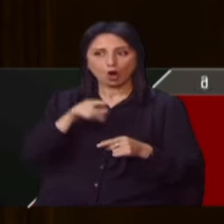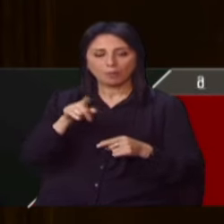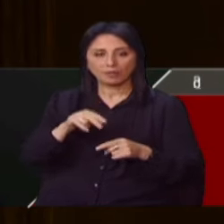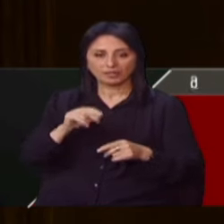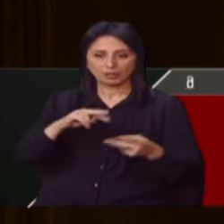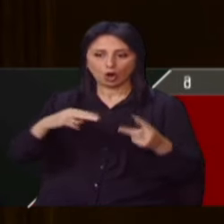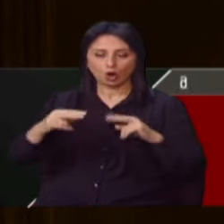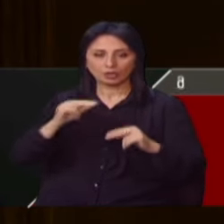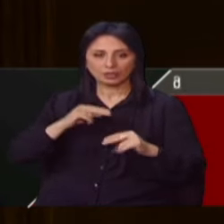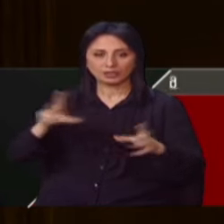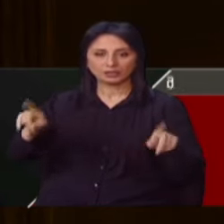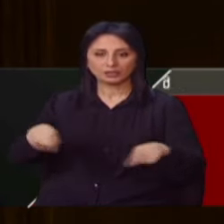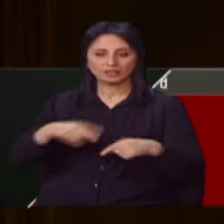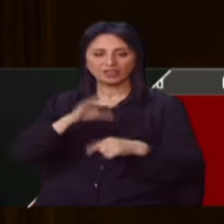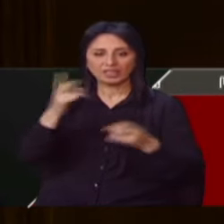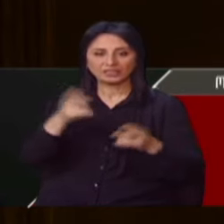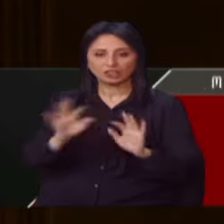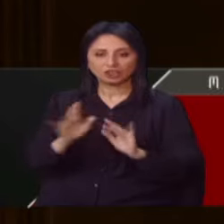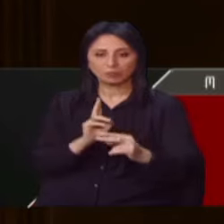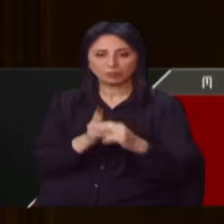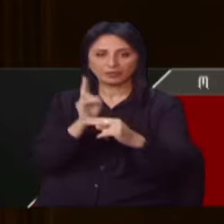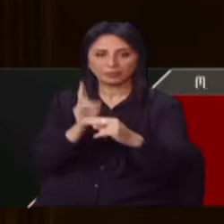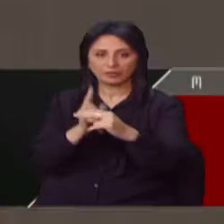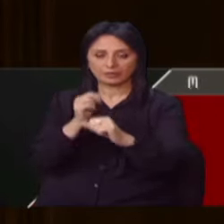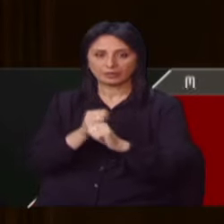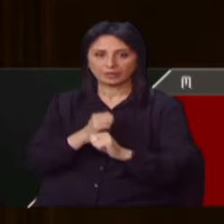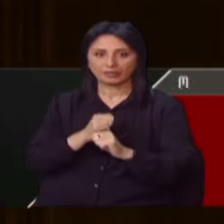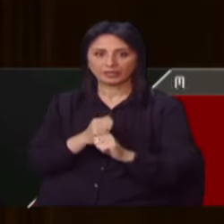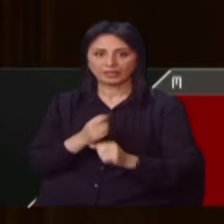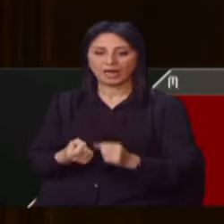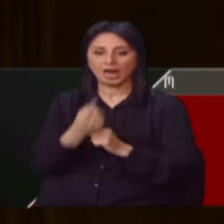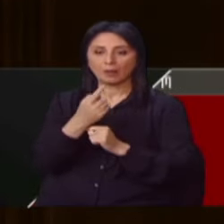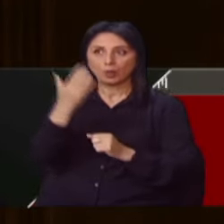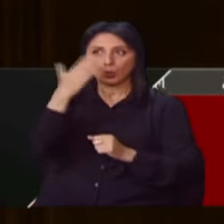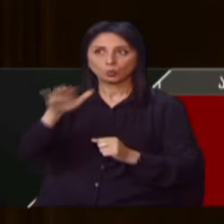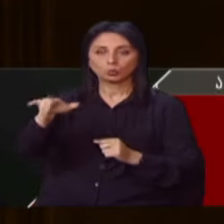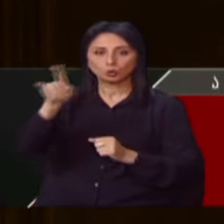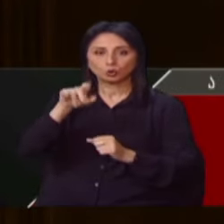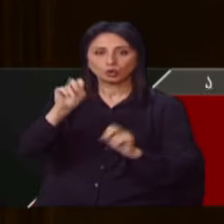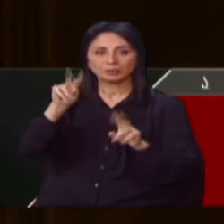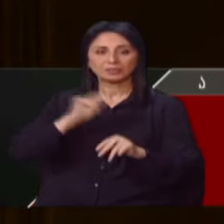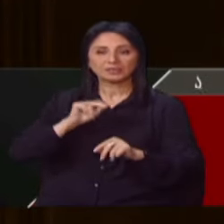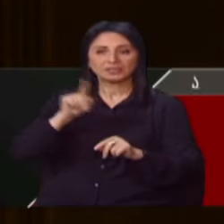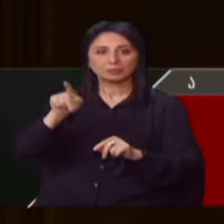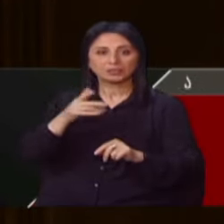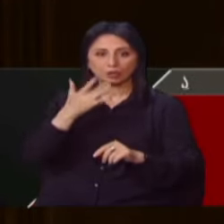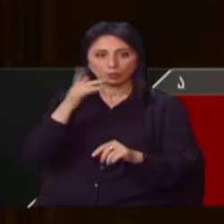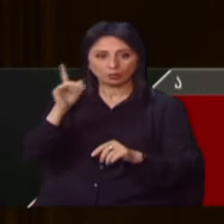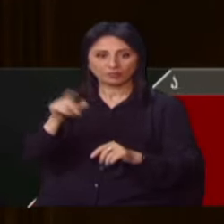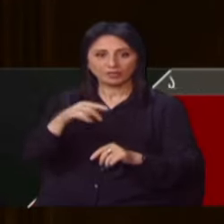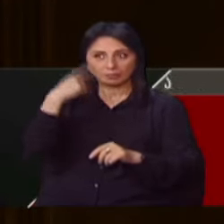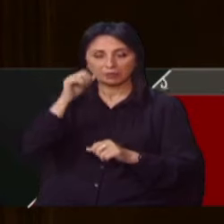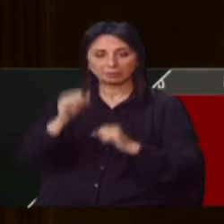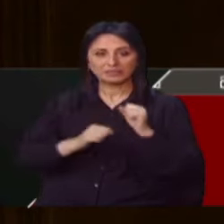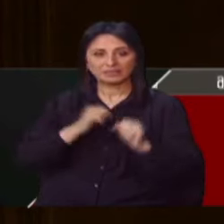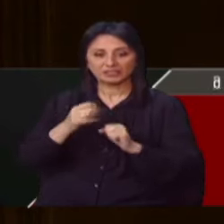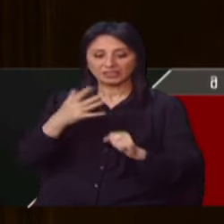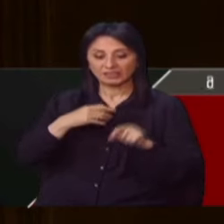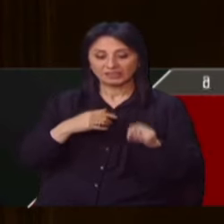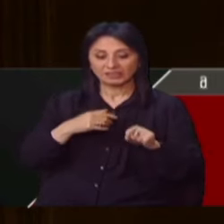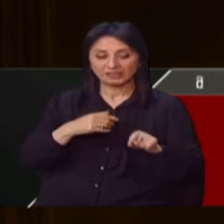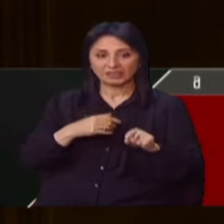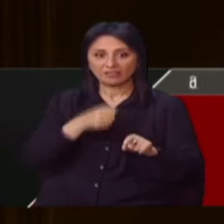უწყებებთან კოორდინაციით ახორციელდა ყველა საჭირო პრევენციულ ღონისძიებას. გამოიკვეთა 4 ქვეყნის სპეციალური სამსახურებთან დაკავშირებული პირების ცდელობები